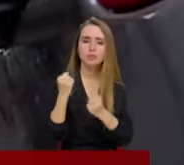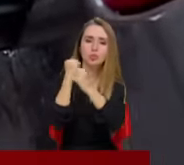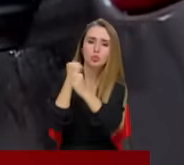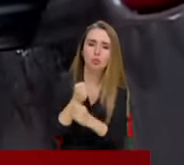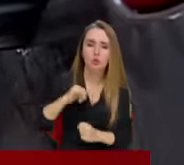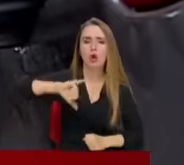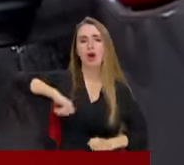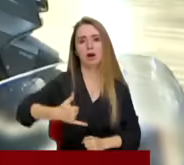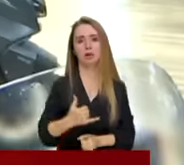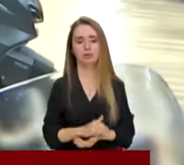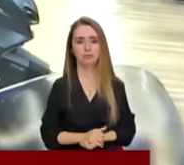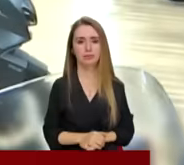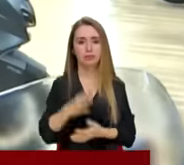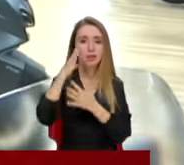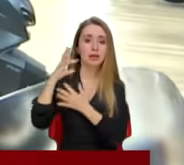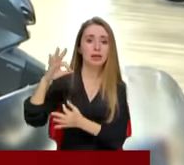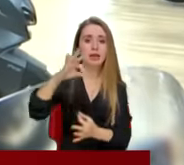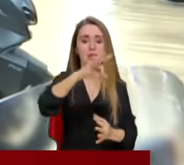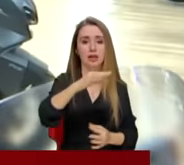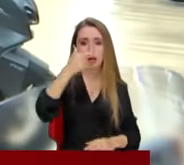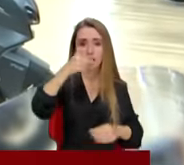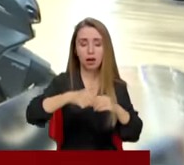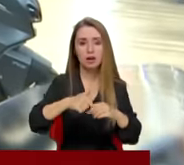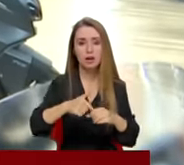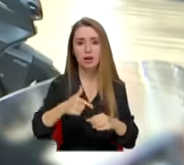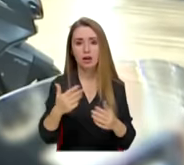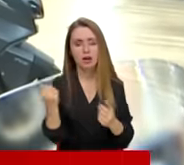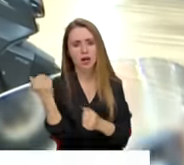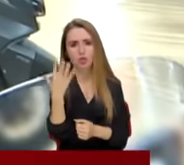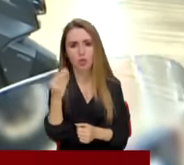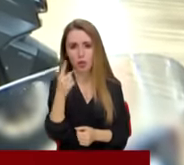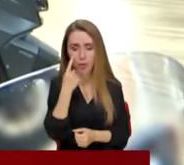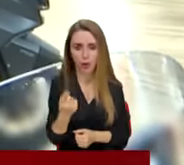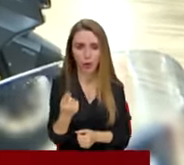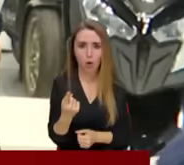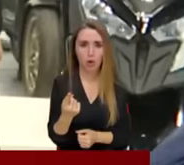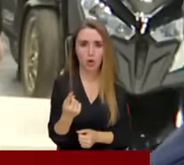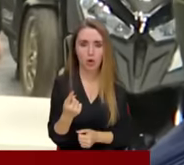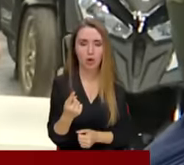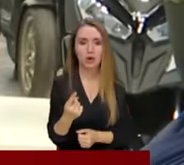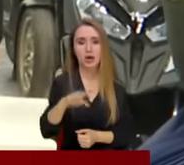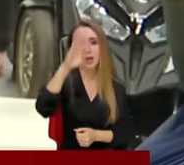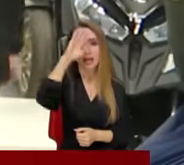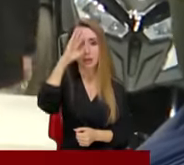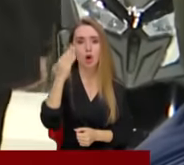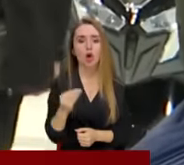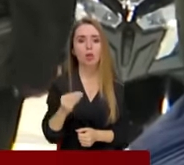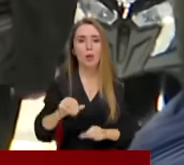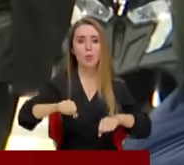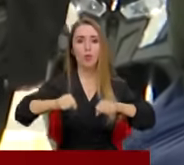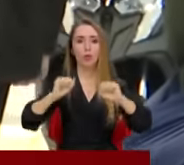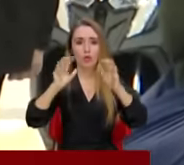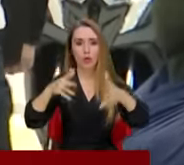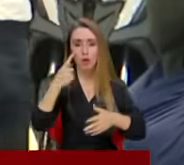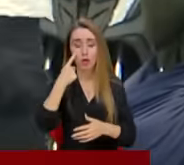yük gittikçe katlanıyor. İnsanlar artık yakıt ne kadar tüketiyor, bunlara bakıyorlar yani artık. İstanbul'da düzenlenen motosiklet